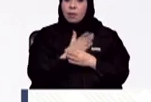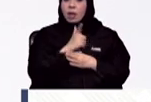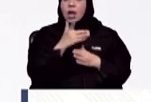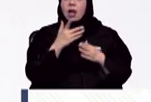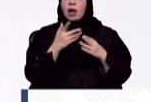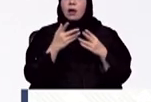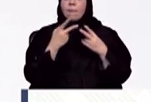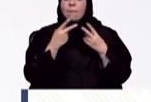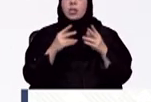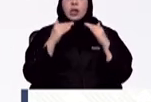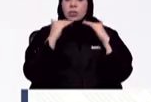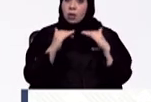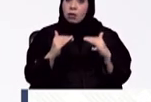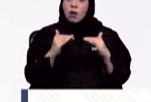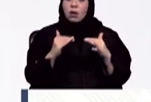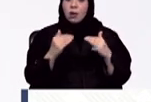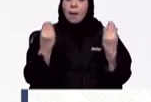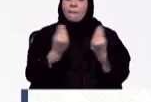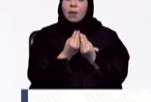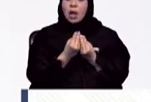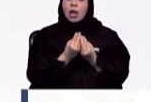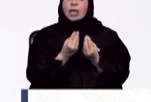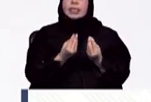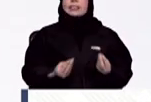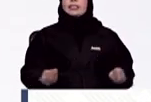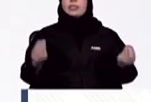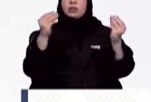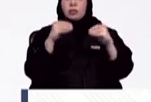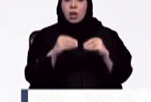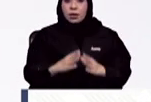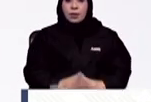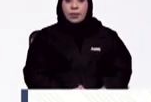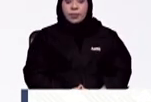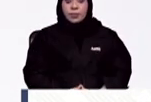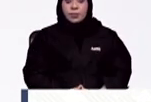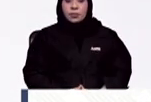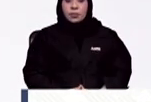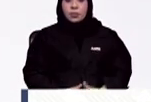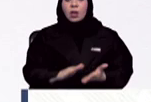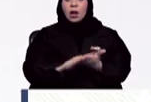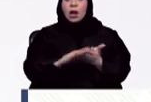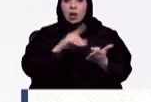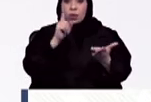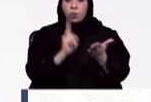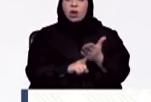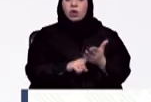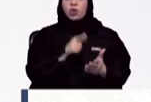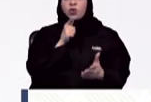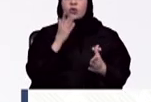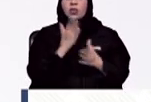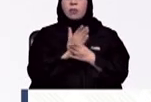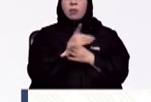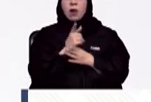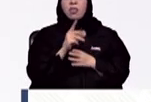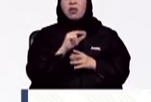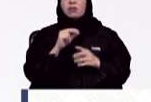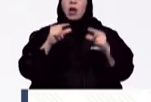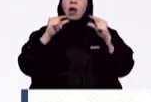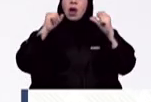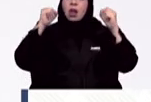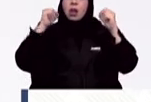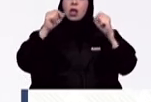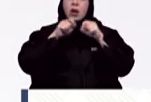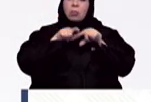فعلا للاستقرار وتحقيق هذه النتائج على أرض الواقع. فهي ليس مجرد شعارات أو أنها